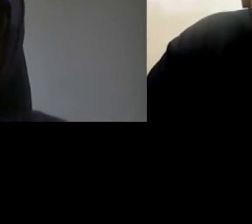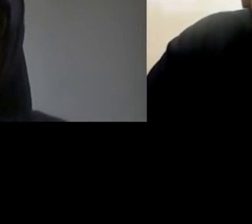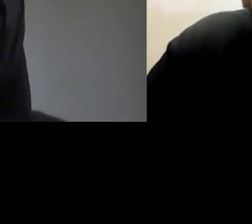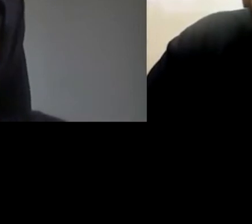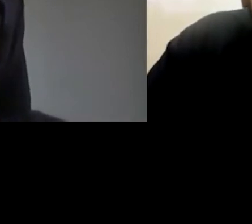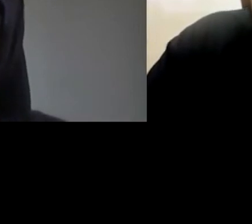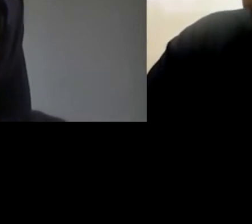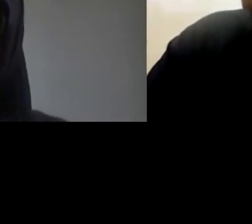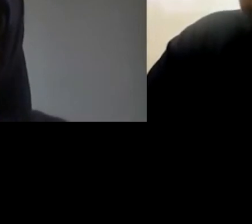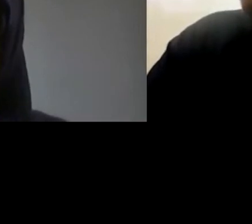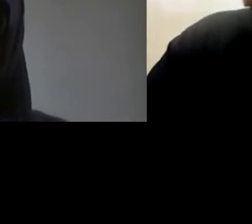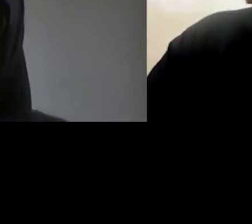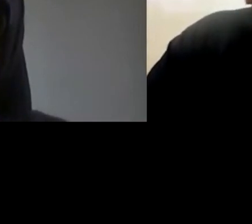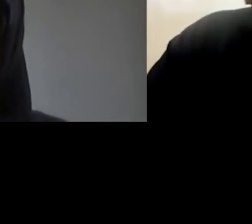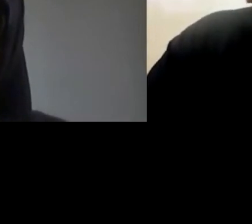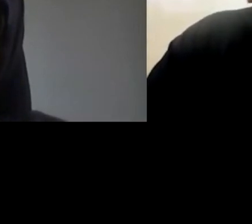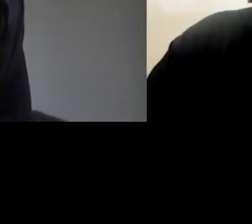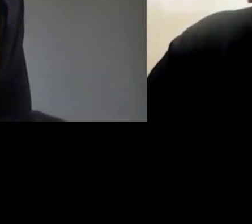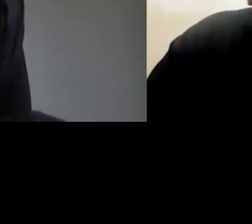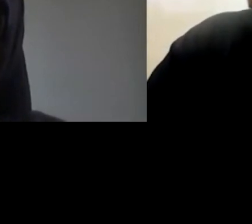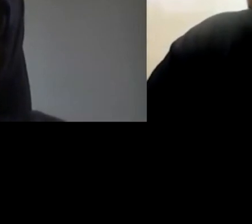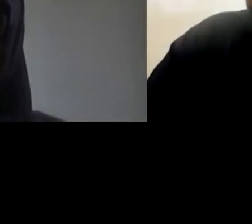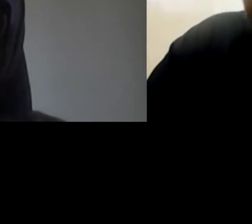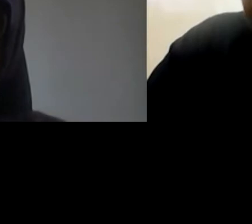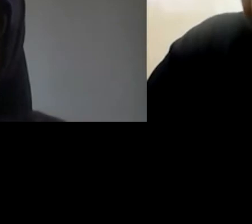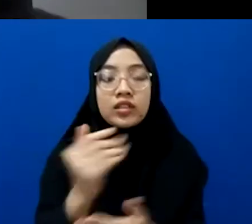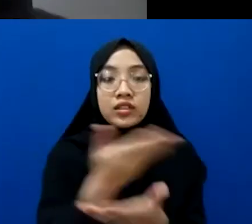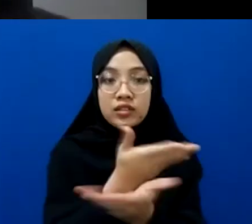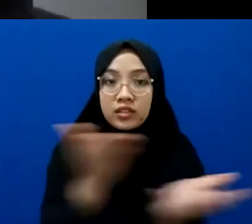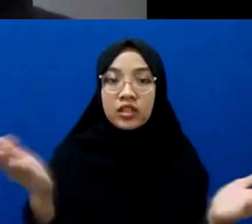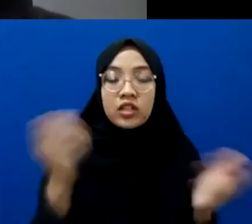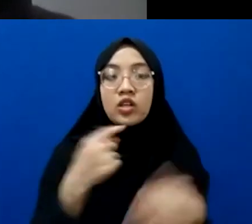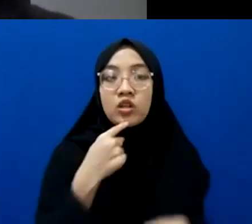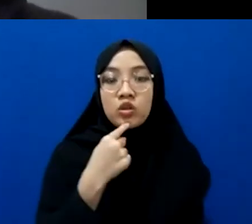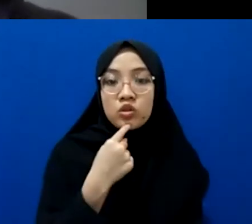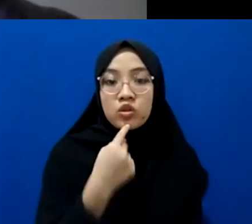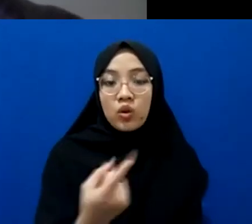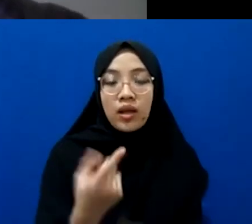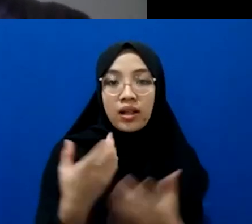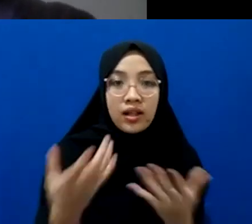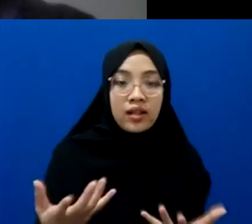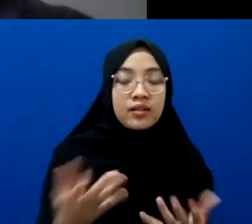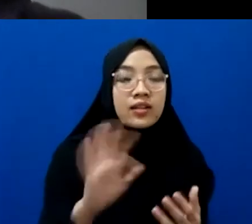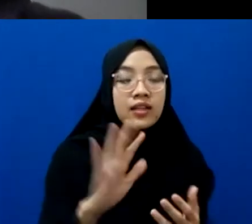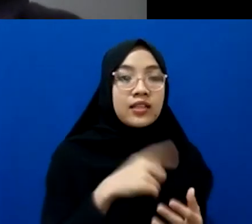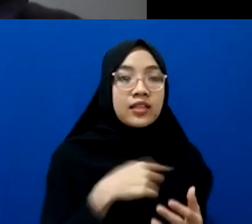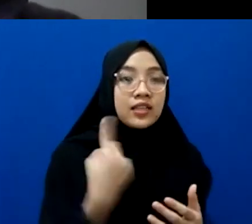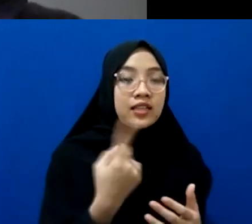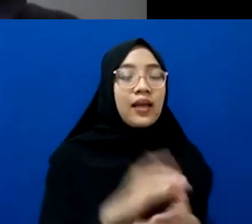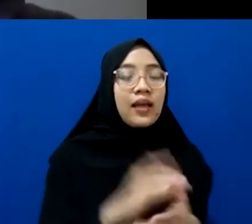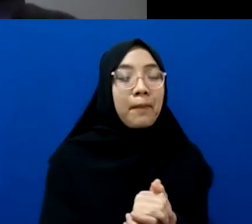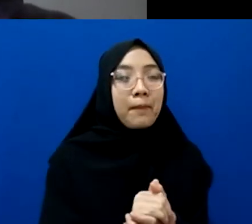pengalamannya, memberikan berbagi pada kita terkait dengan, kita akan berkenalan sama